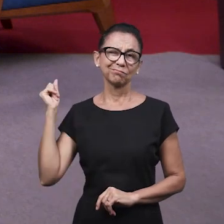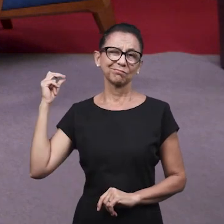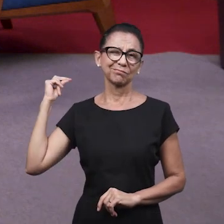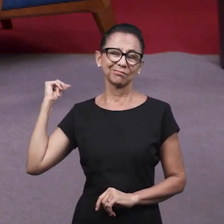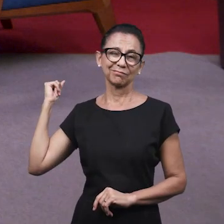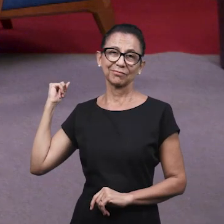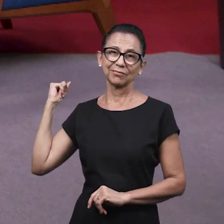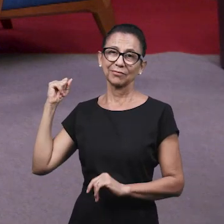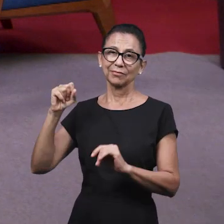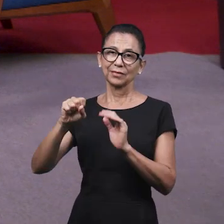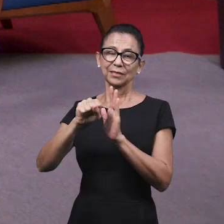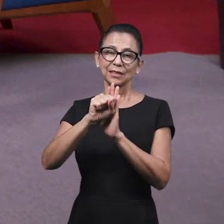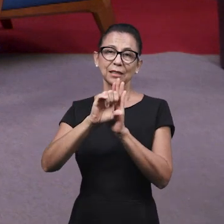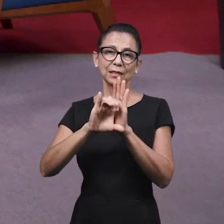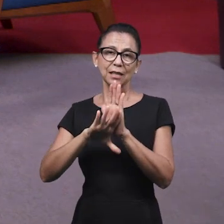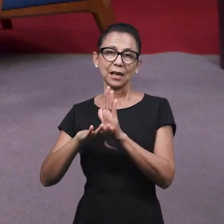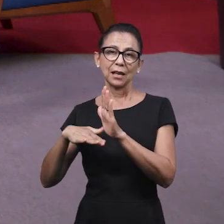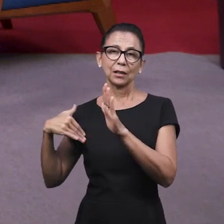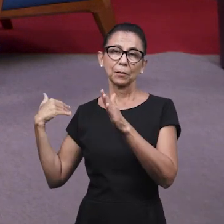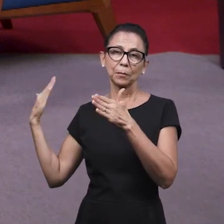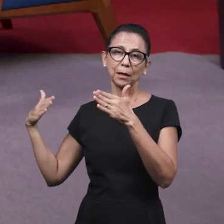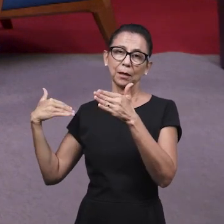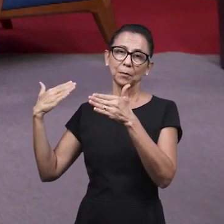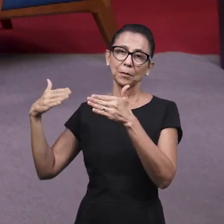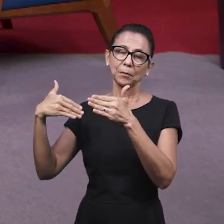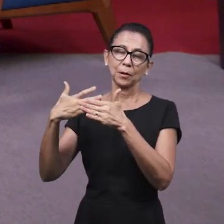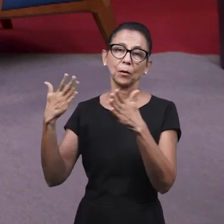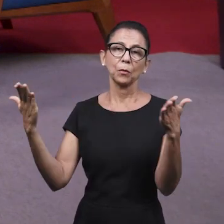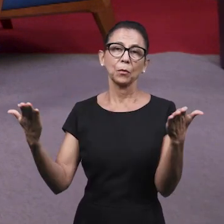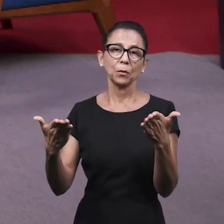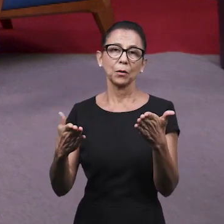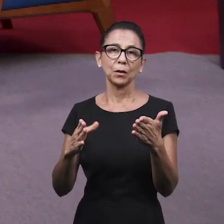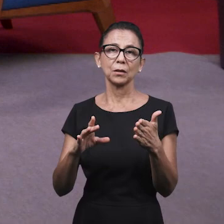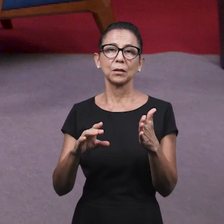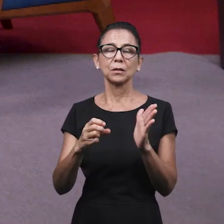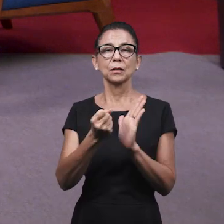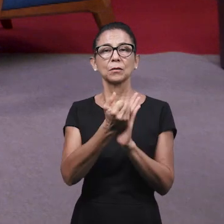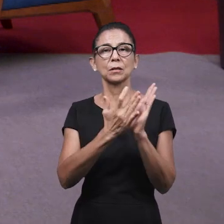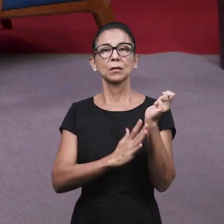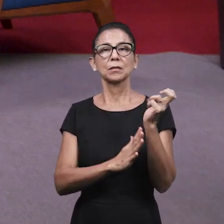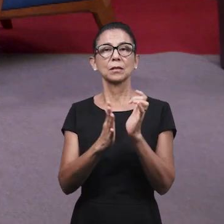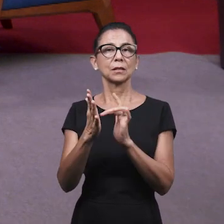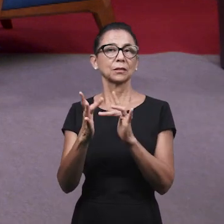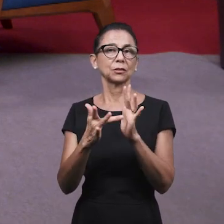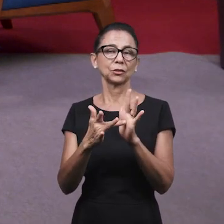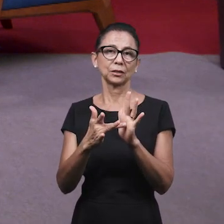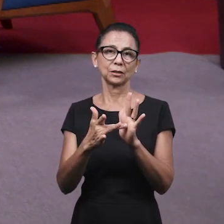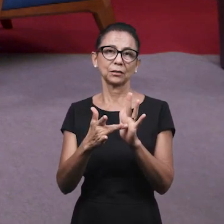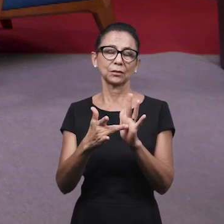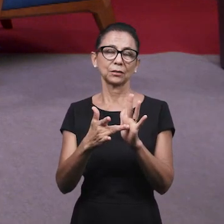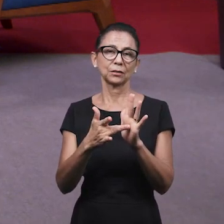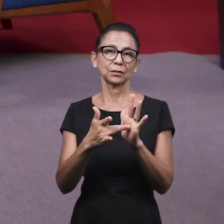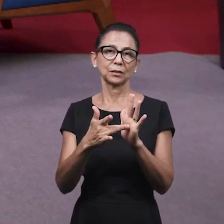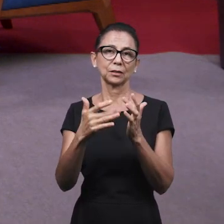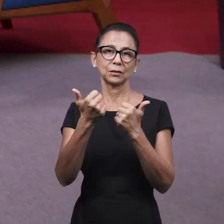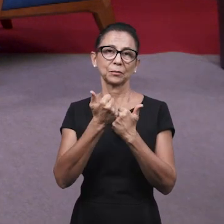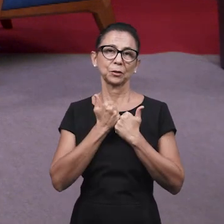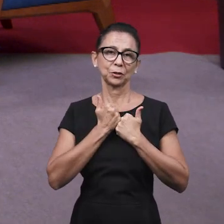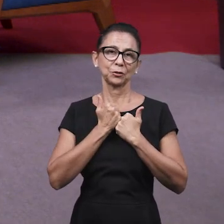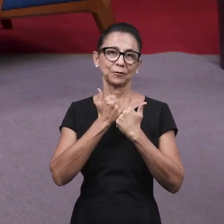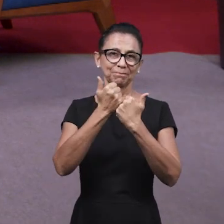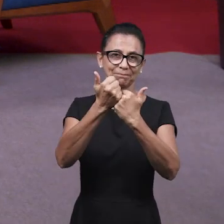c'est l'animal. Très bien, on arrive à la fin de cette partie et toujours à la